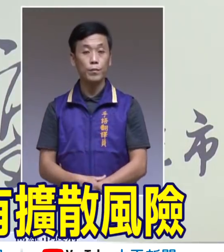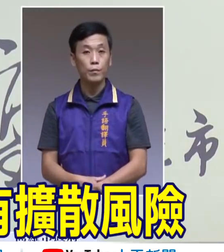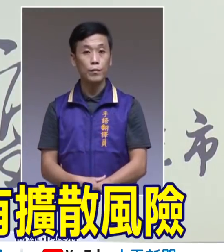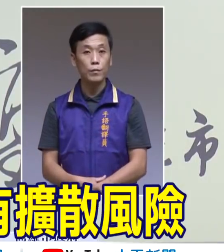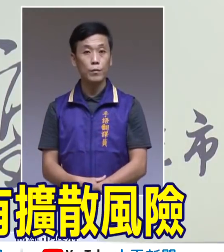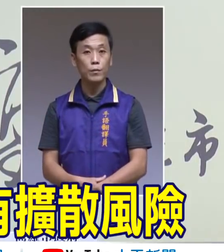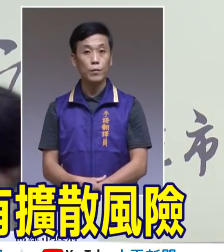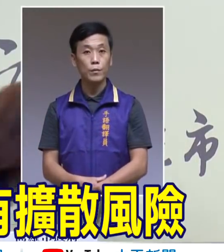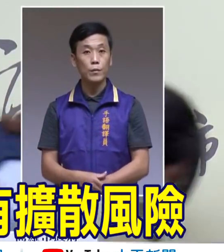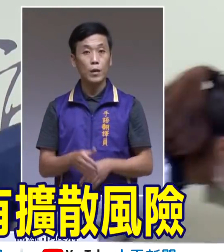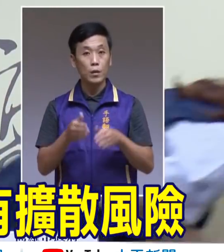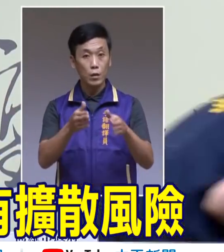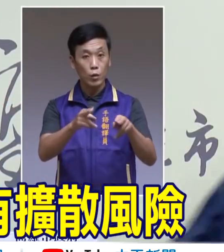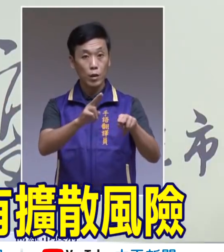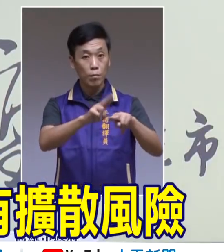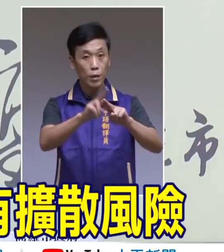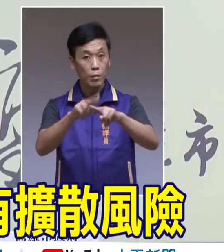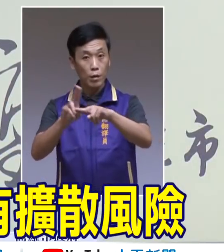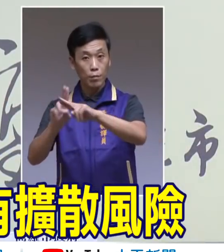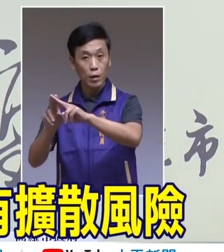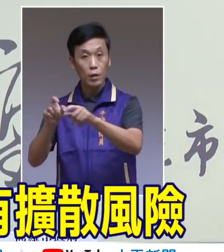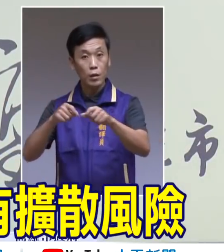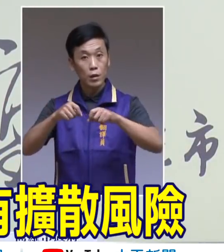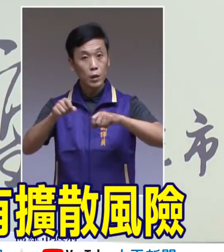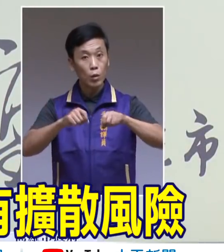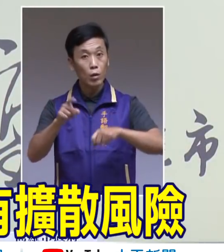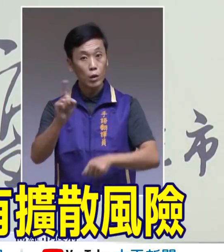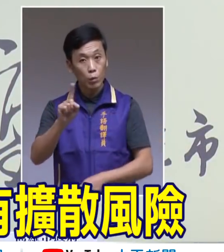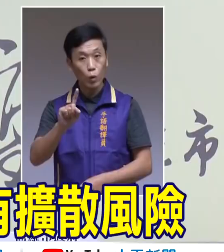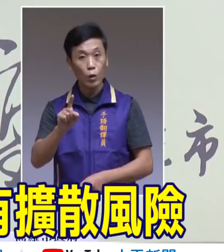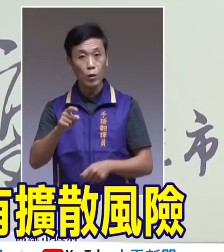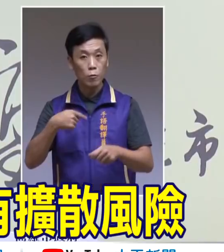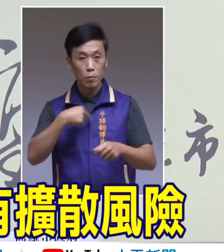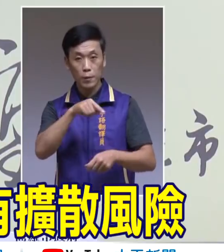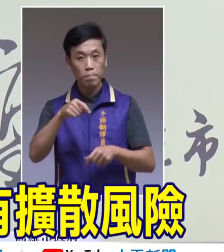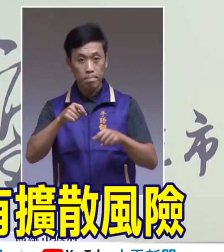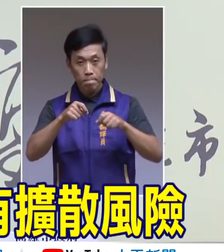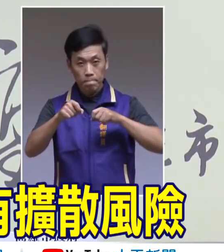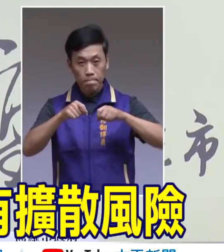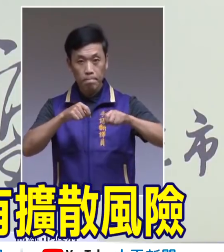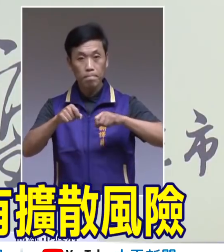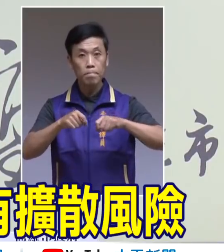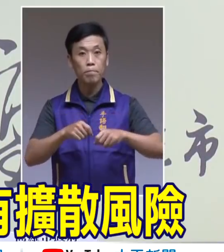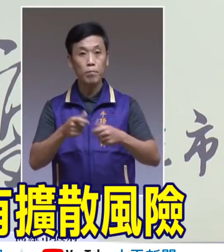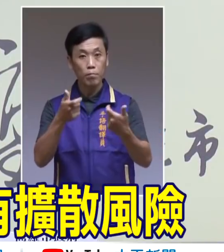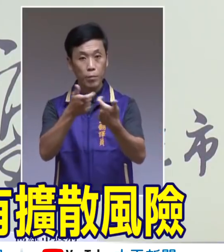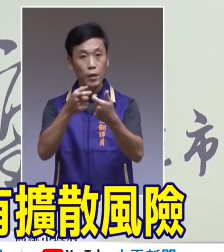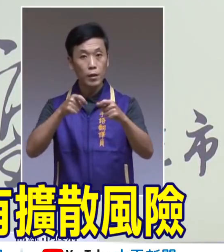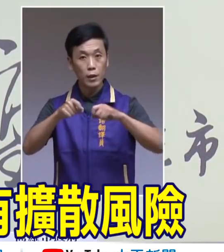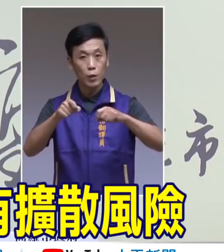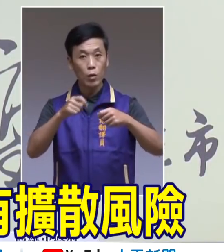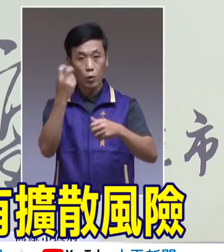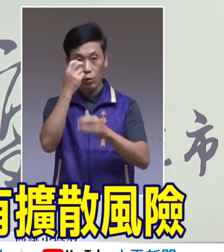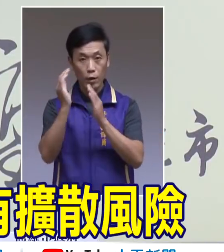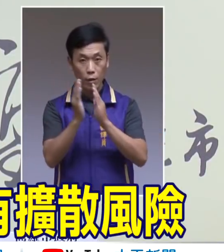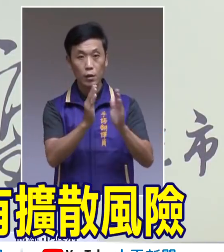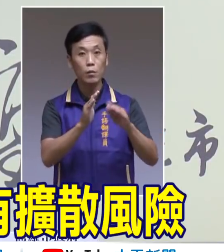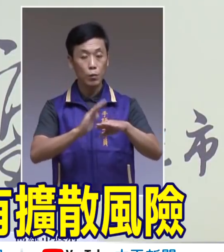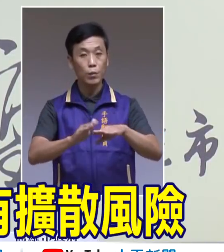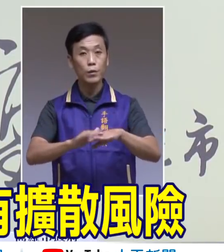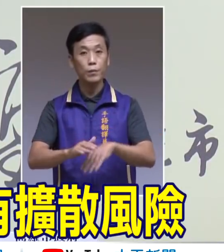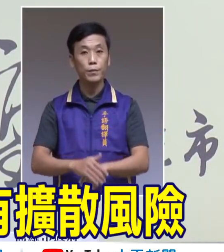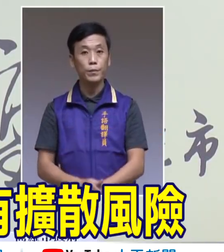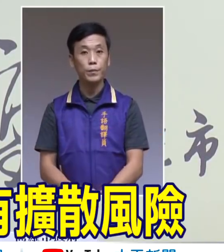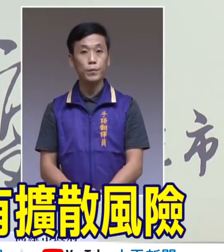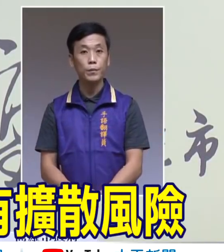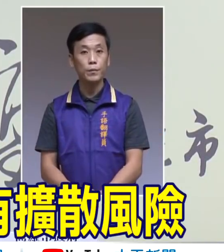关的这个开放的措施严厉这个配套的管理来让